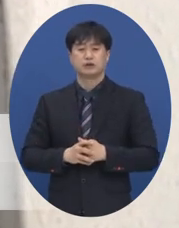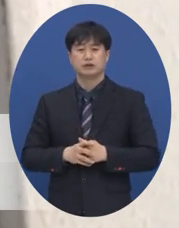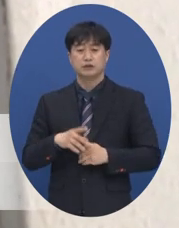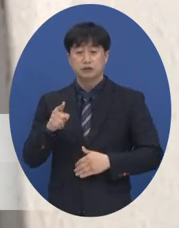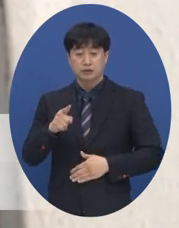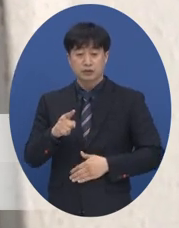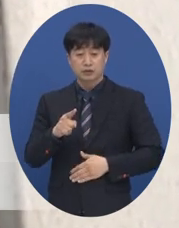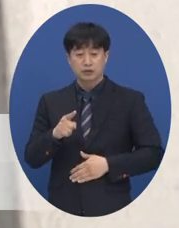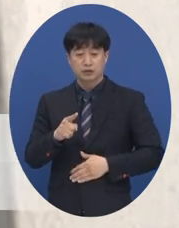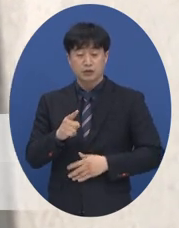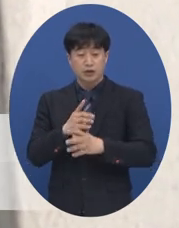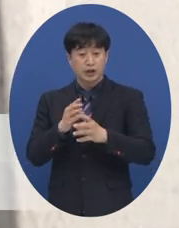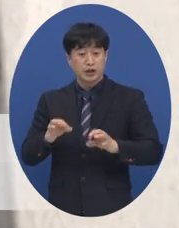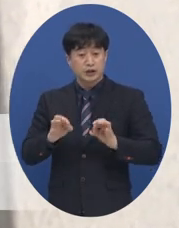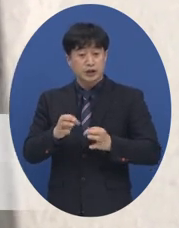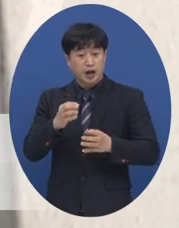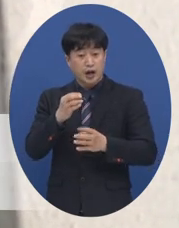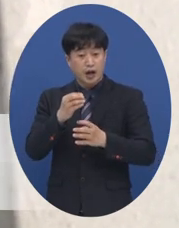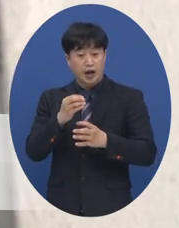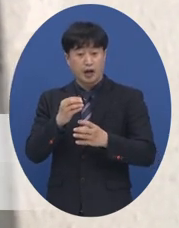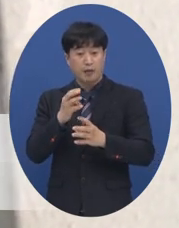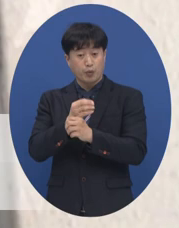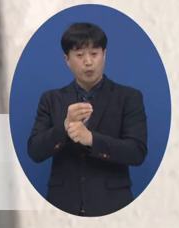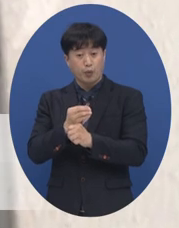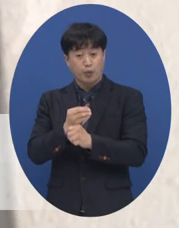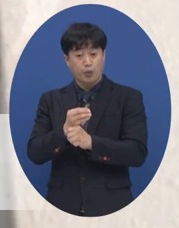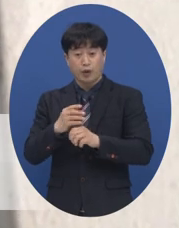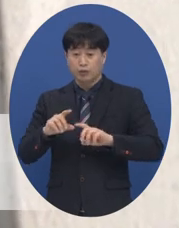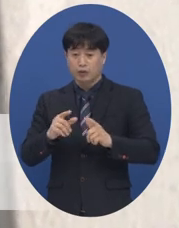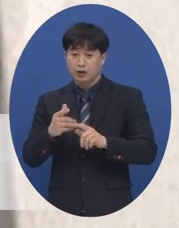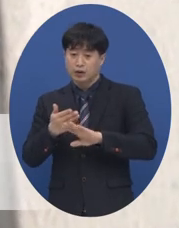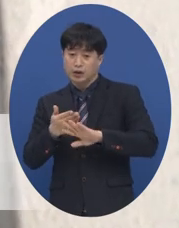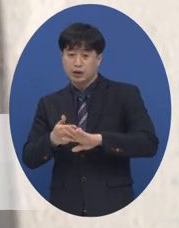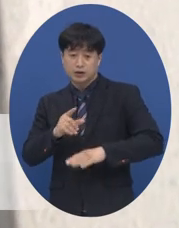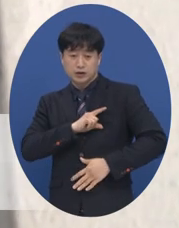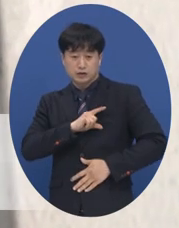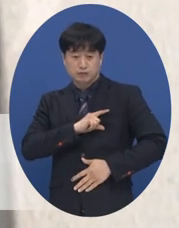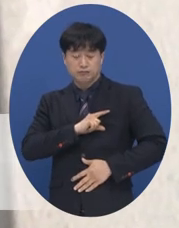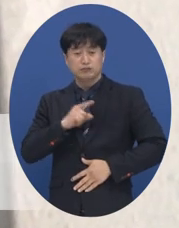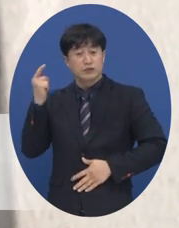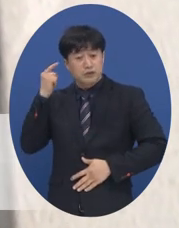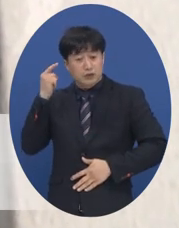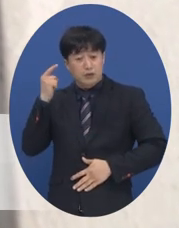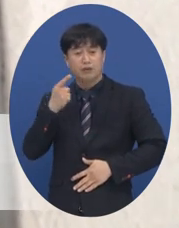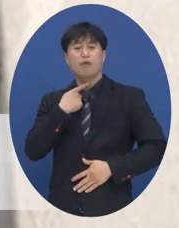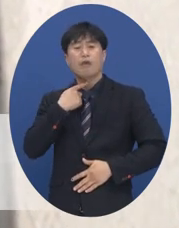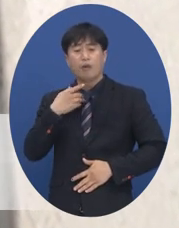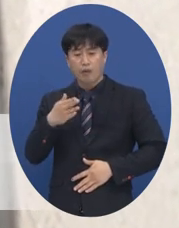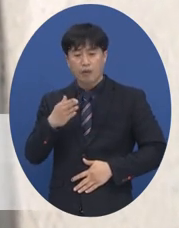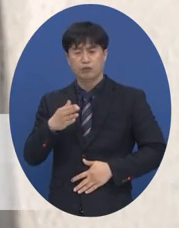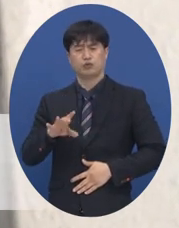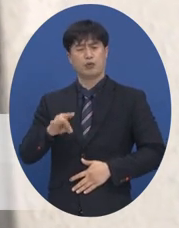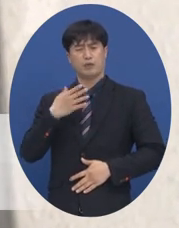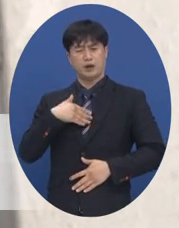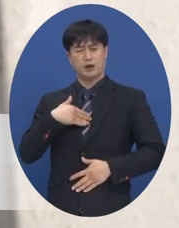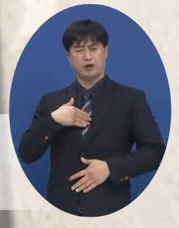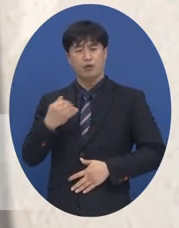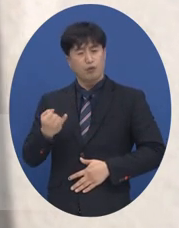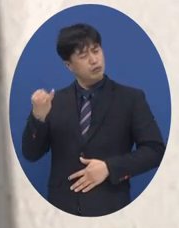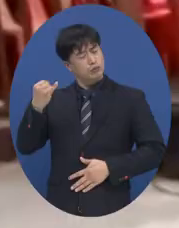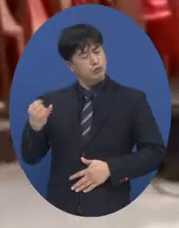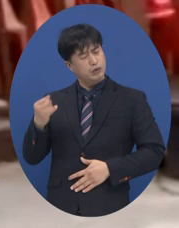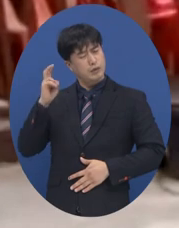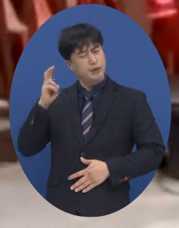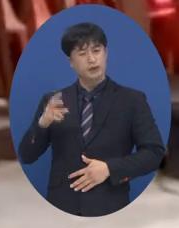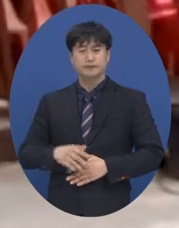근데 그때 계좌번호 말고는 따로 들으신 적은 없고 그때 취 말하는 거지. 언니가 동생이랑 통화했던 것